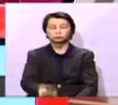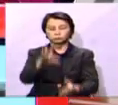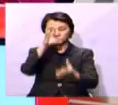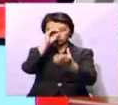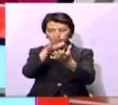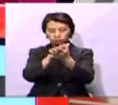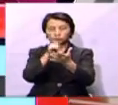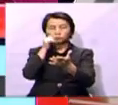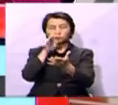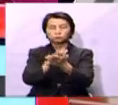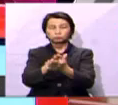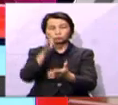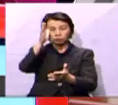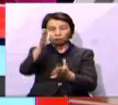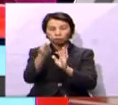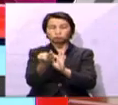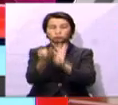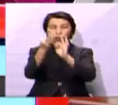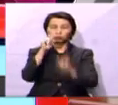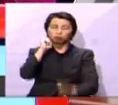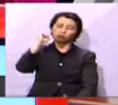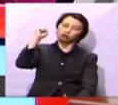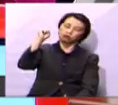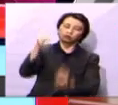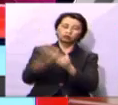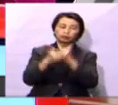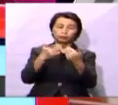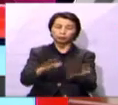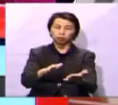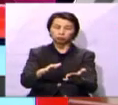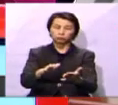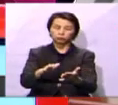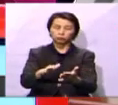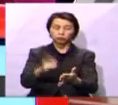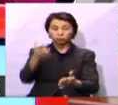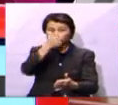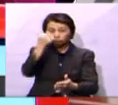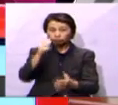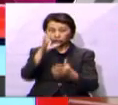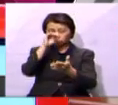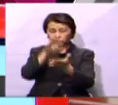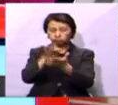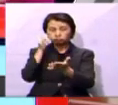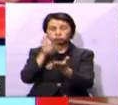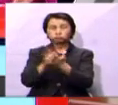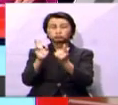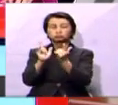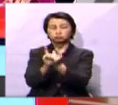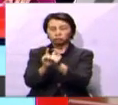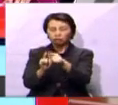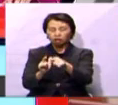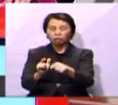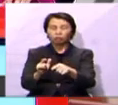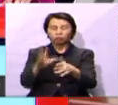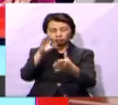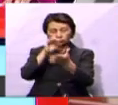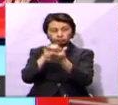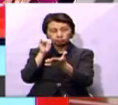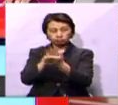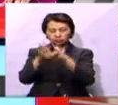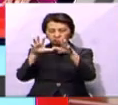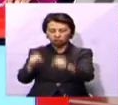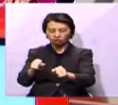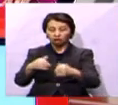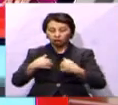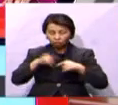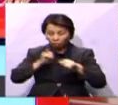Sepasang suami isteri bakal berdepan hukuman gantung sampai mati mandatori kerana ditangkap memiliki pelbagai jenis dadah bernilai